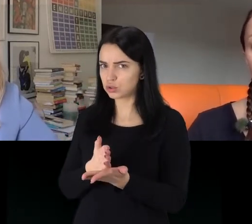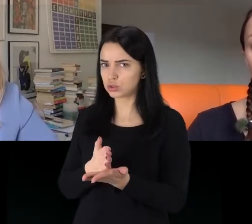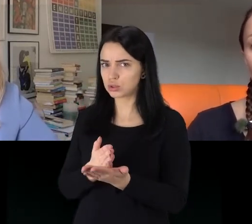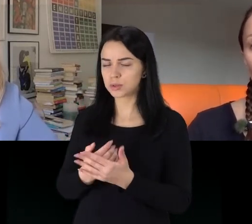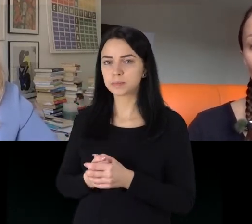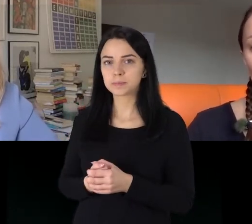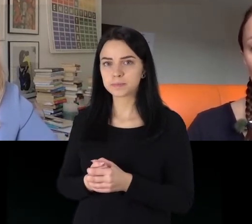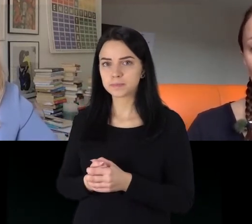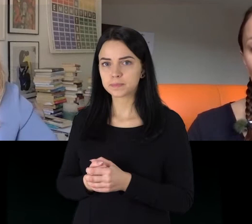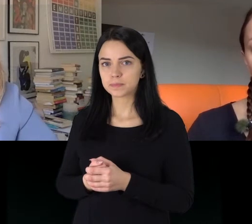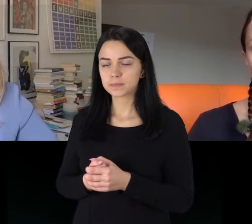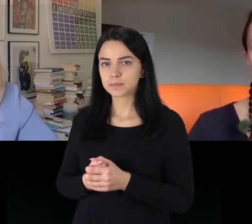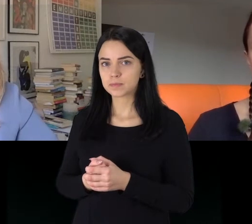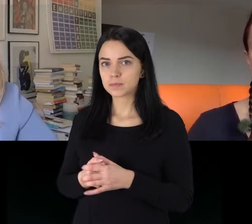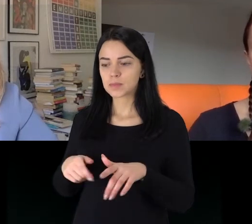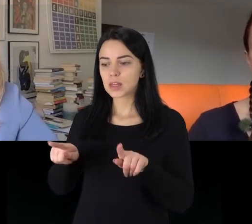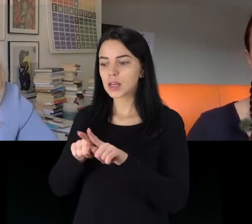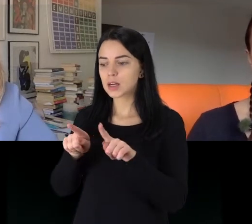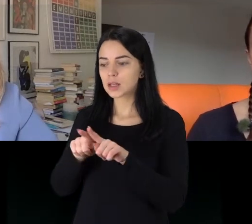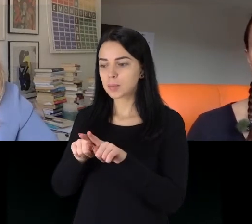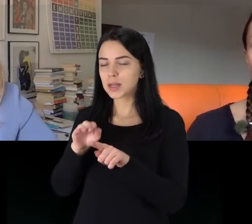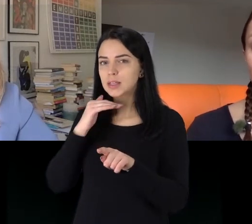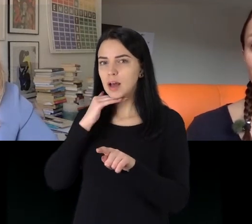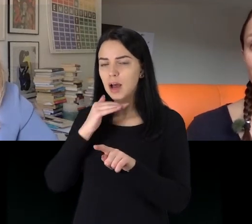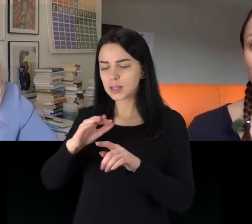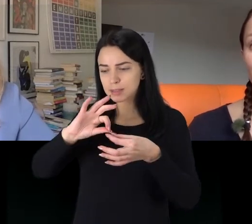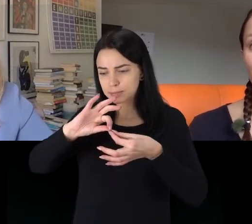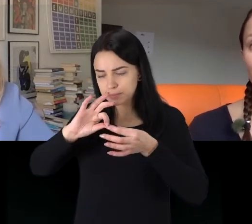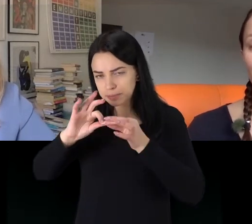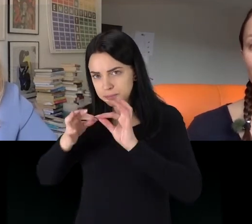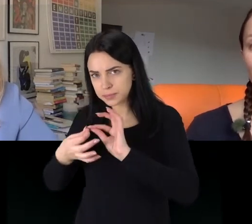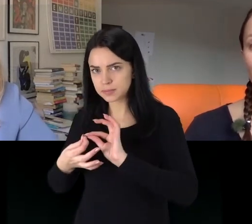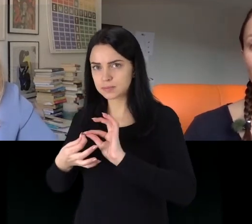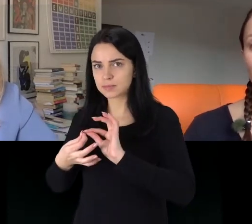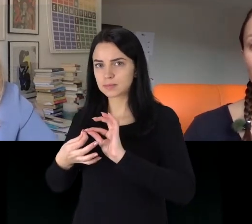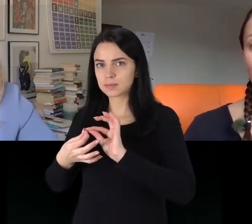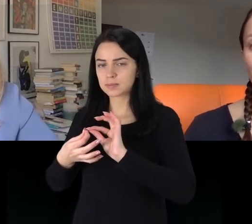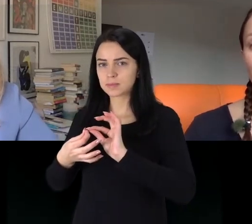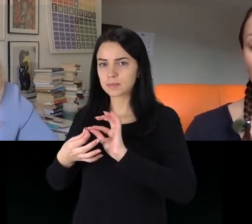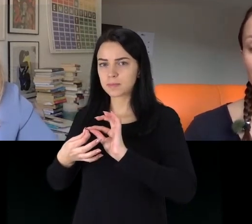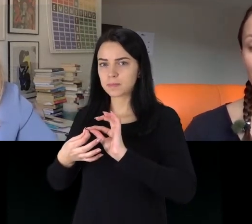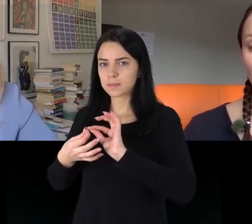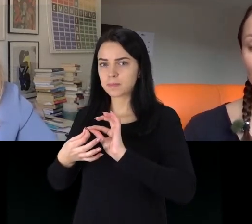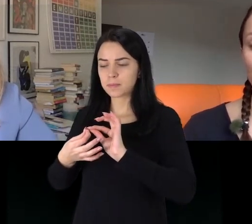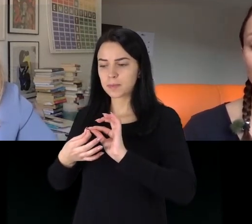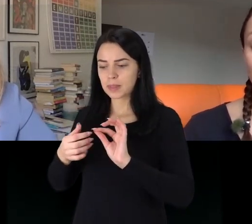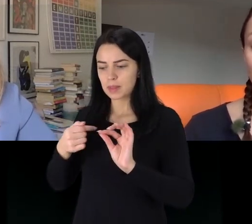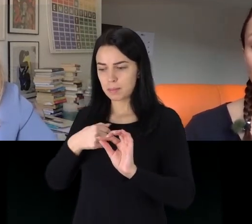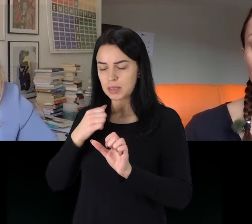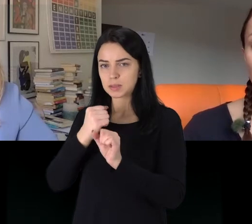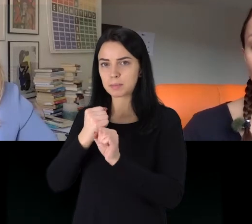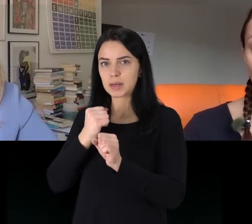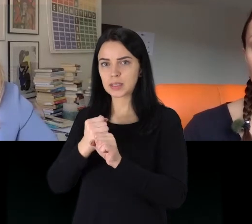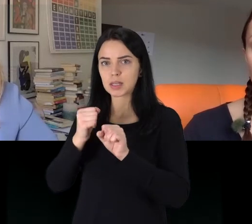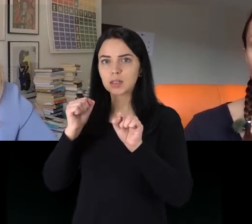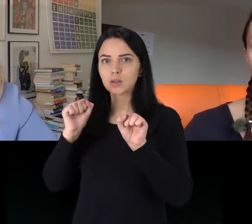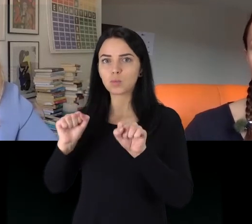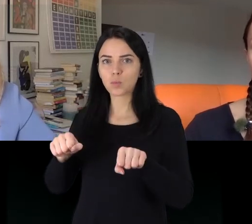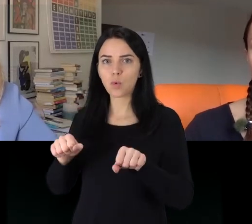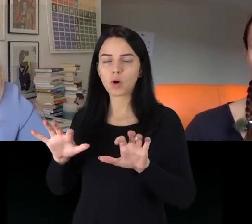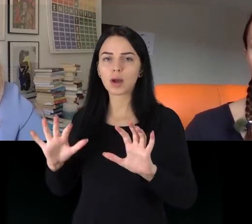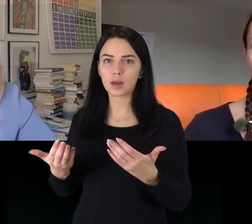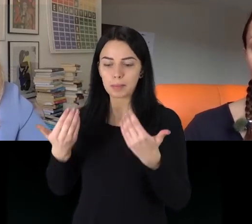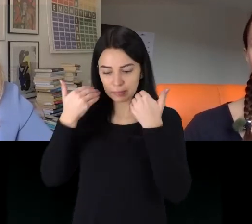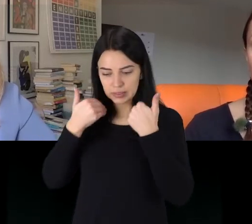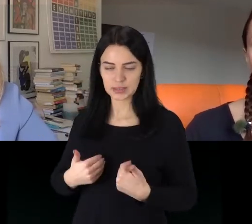Ir va, tuo pačiu labai aiškiai išsikristalizuoja tokia išvada, kad tai mes tai galim padaryti tik tai sau ir dėl